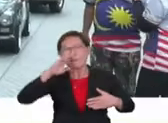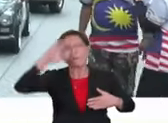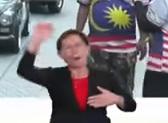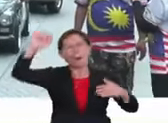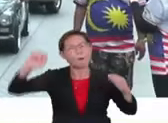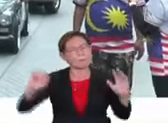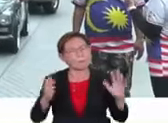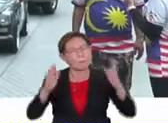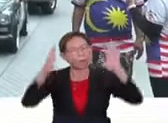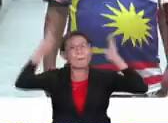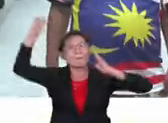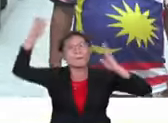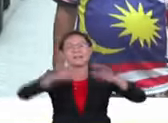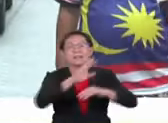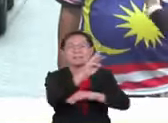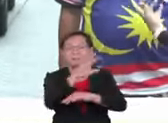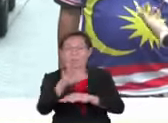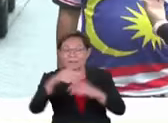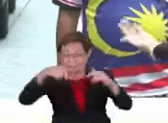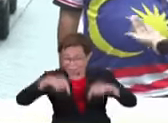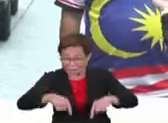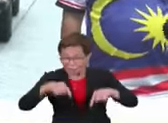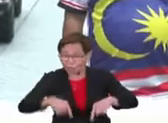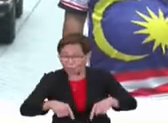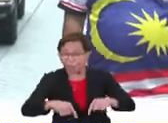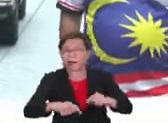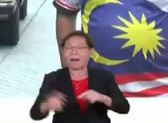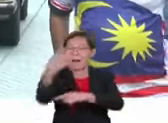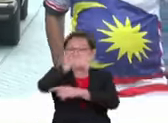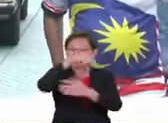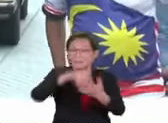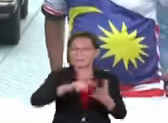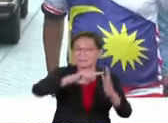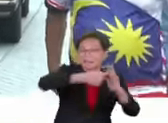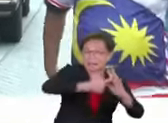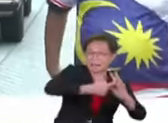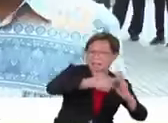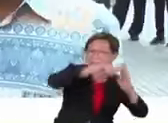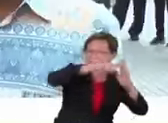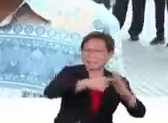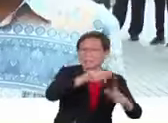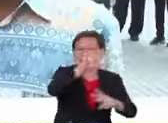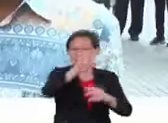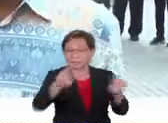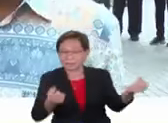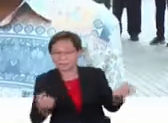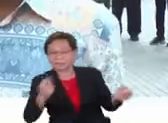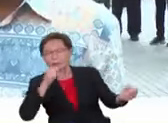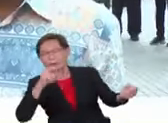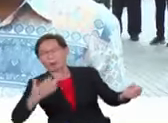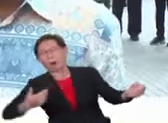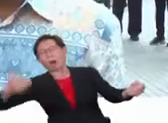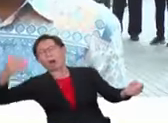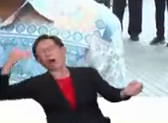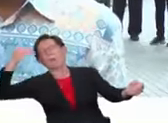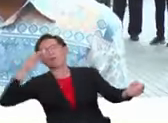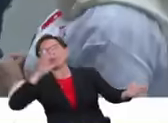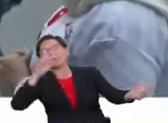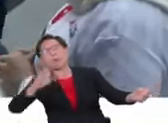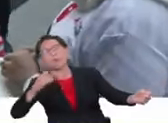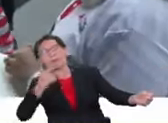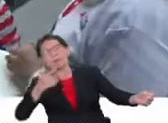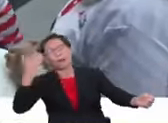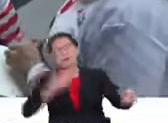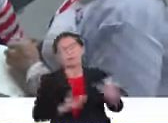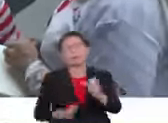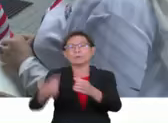ke-65. Hari ini merupakan upacara pelepasan, acara pelepasan 30 buah kereta antik dan klasik yang akan